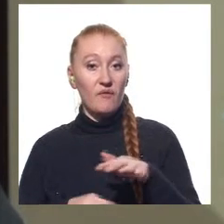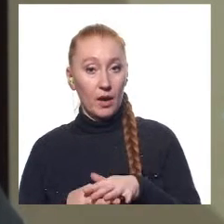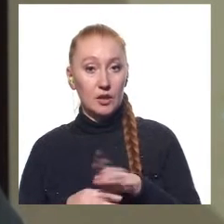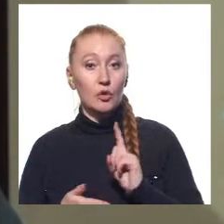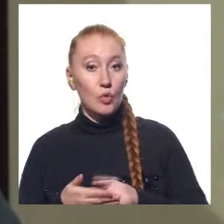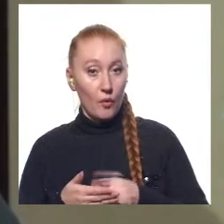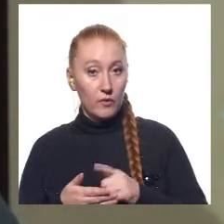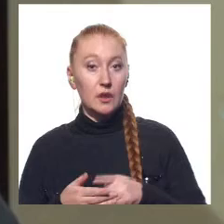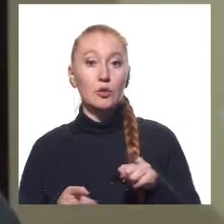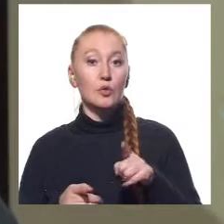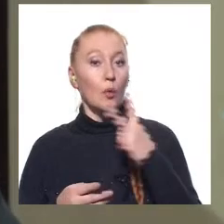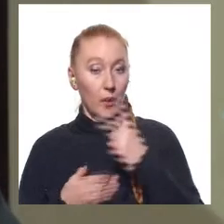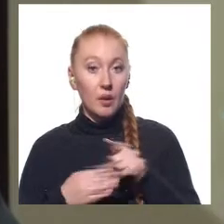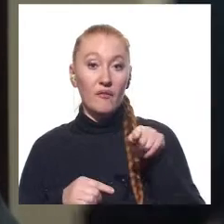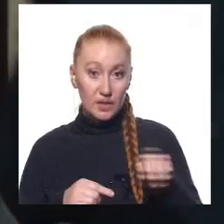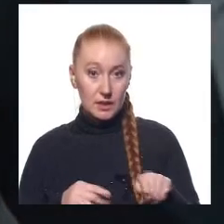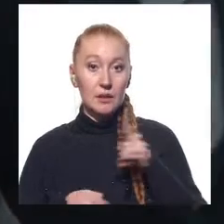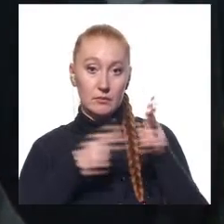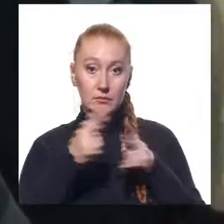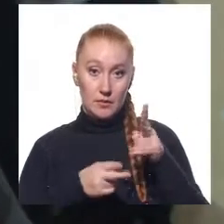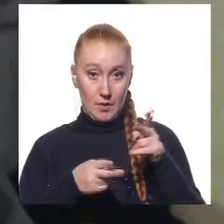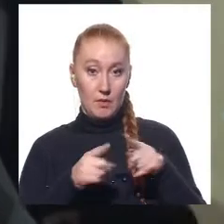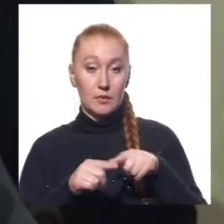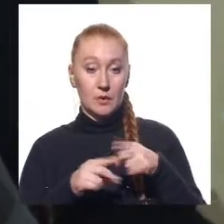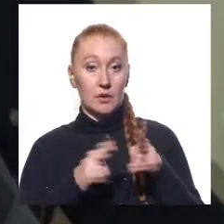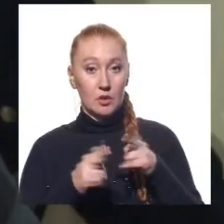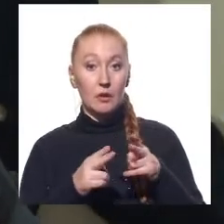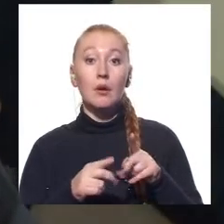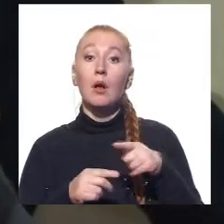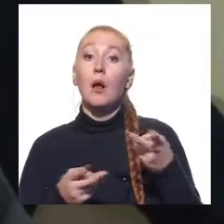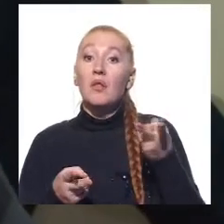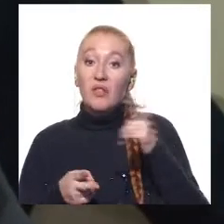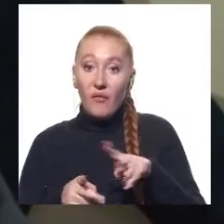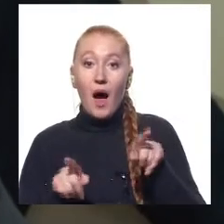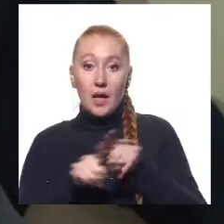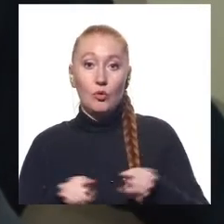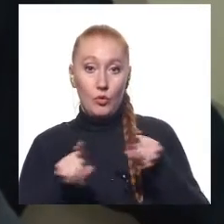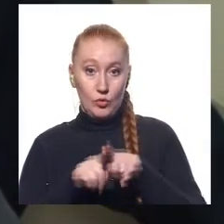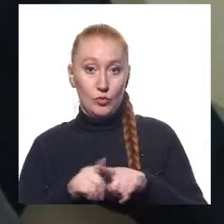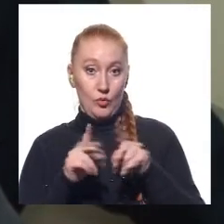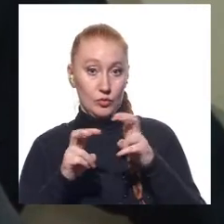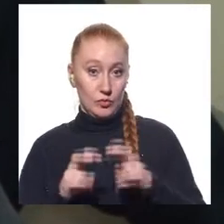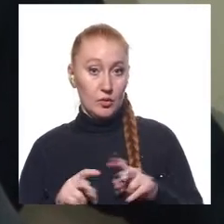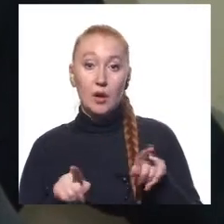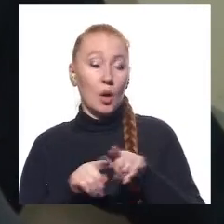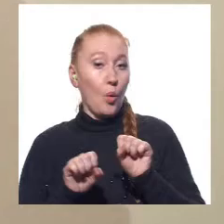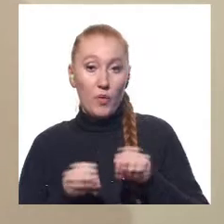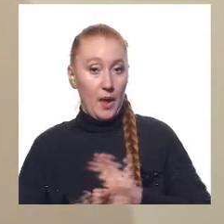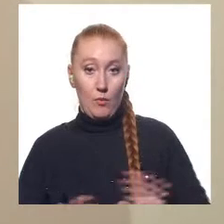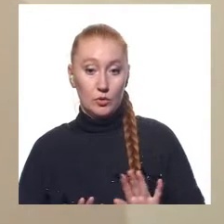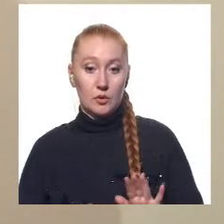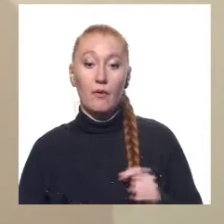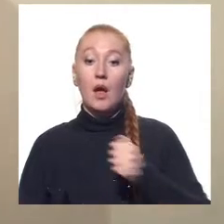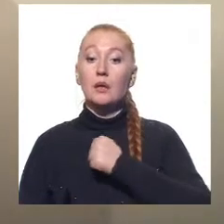фактично доводи, що були наведені і в ці апеляційні скарги. Тобто розглядалось двічі одне і те ж саме. Таке взагалі неможливо.